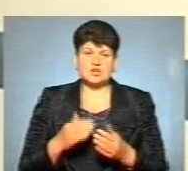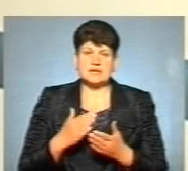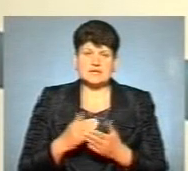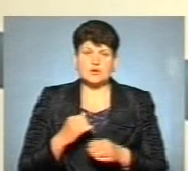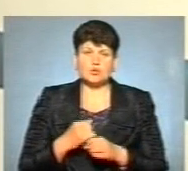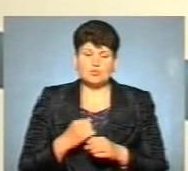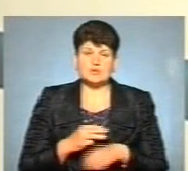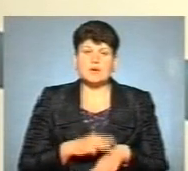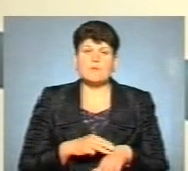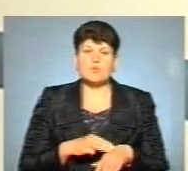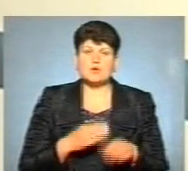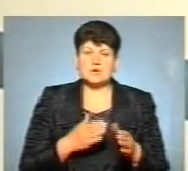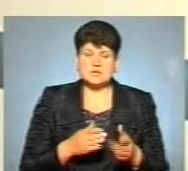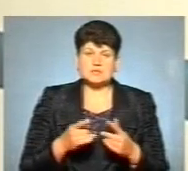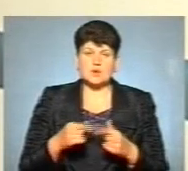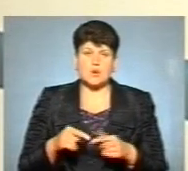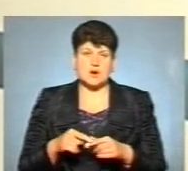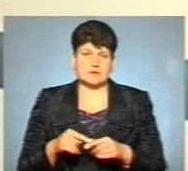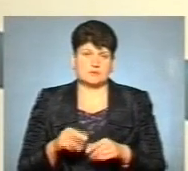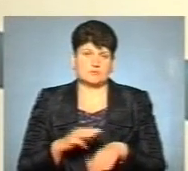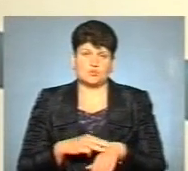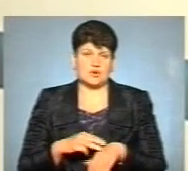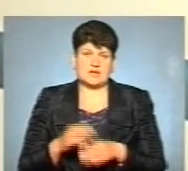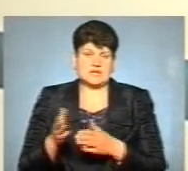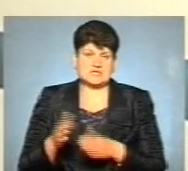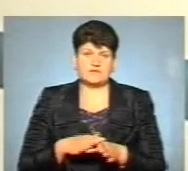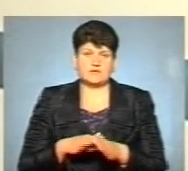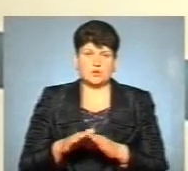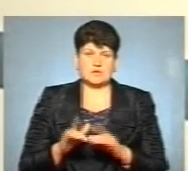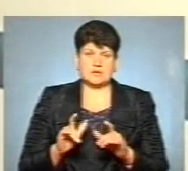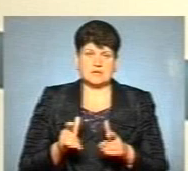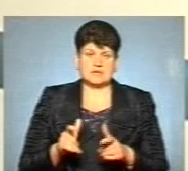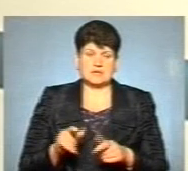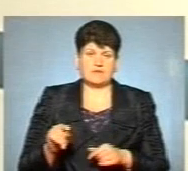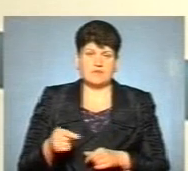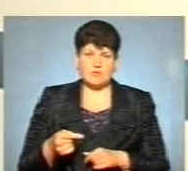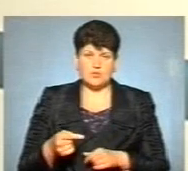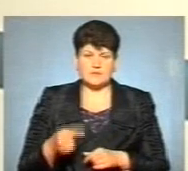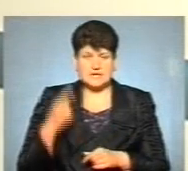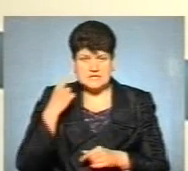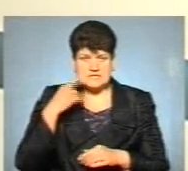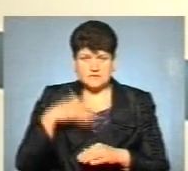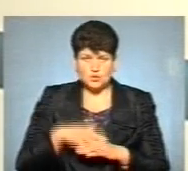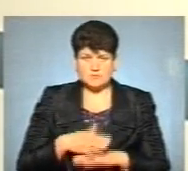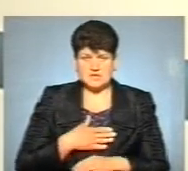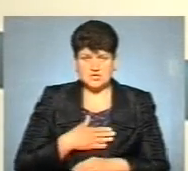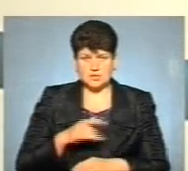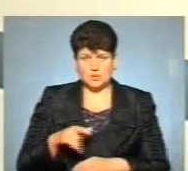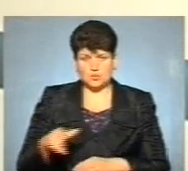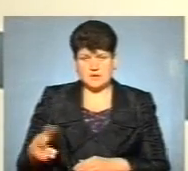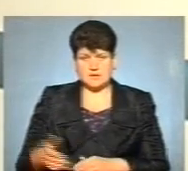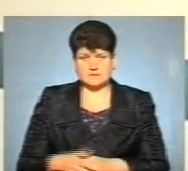як муніципальної поліції, так і органів поліції, дотримання карантинних вимог. Ну і свідомість наших громадян не повинно